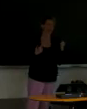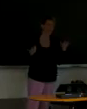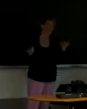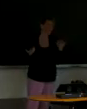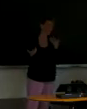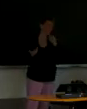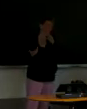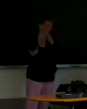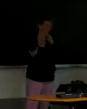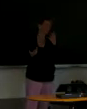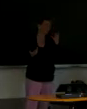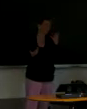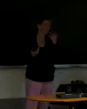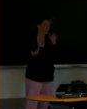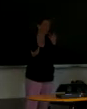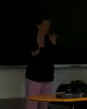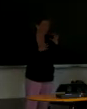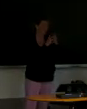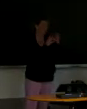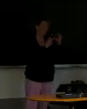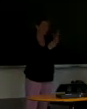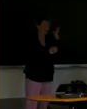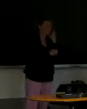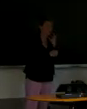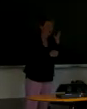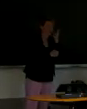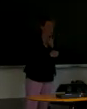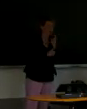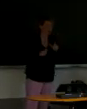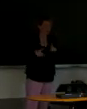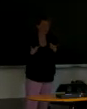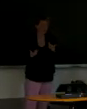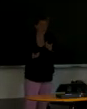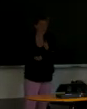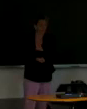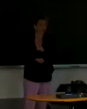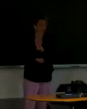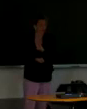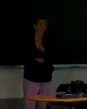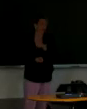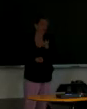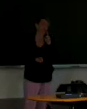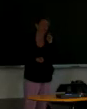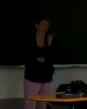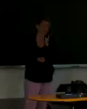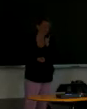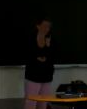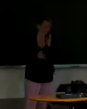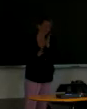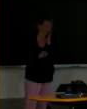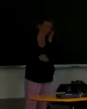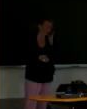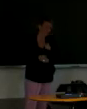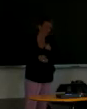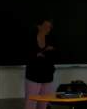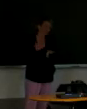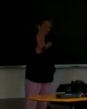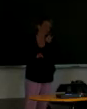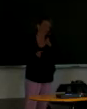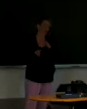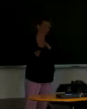poca offerta, quindi lì dico, vi invito a scegliere, se avete un po' di passione, quel percorso che certamente vi